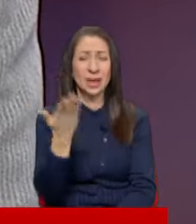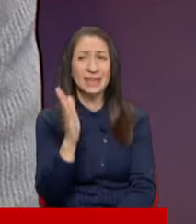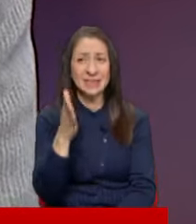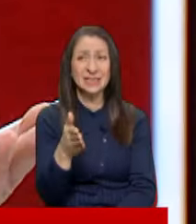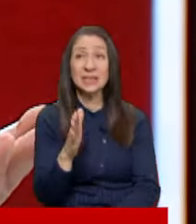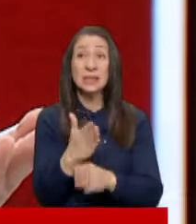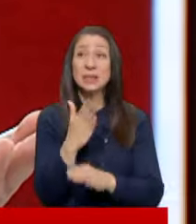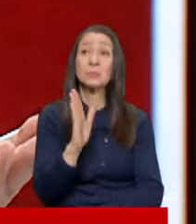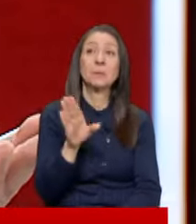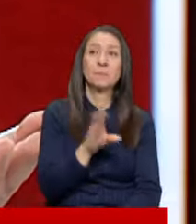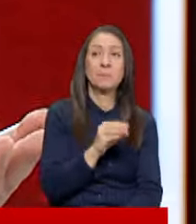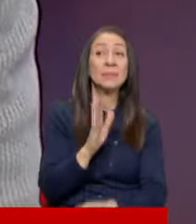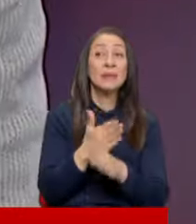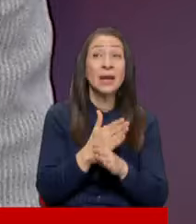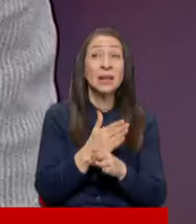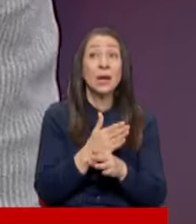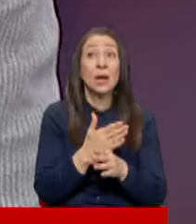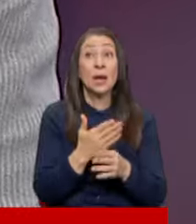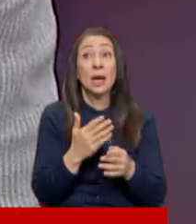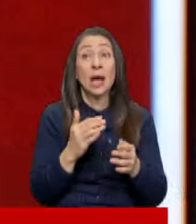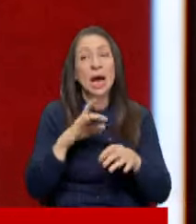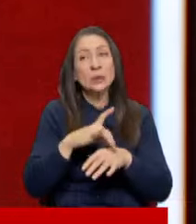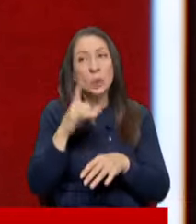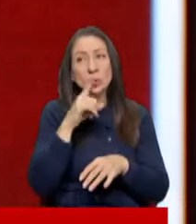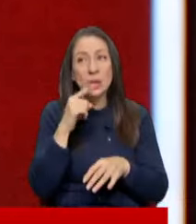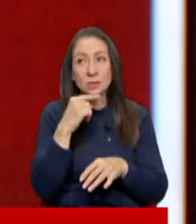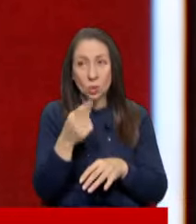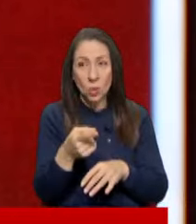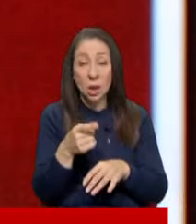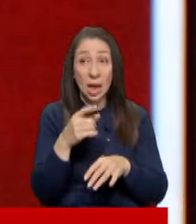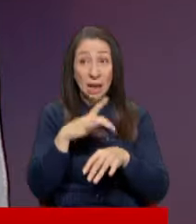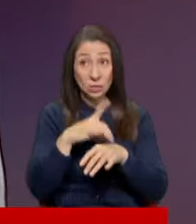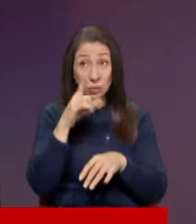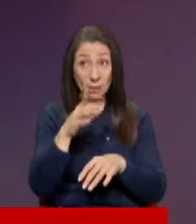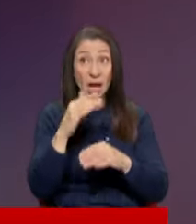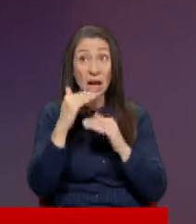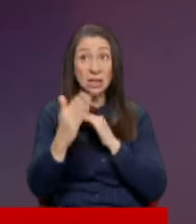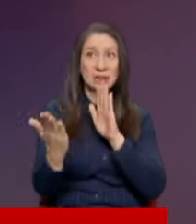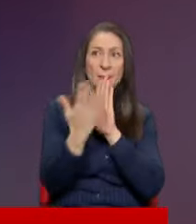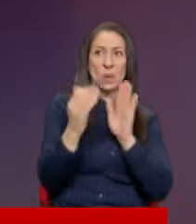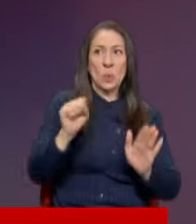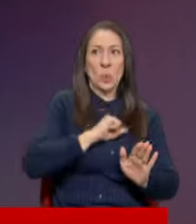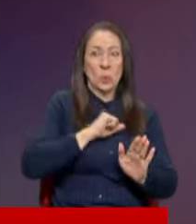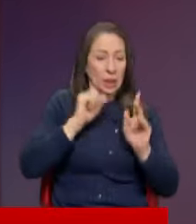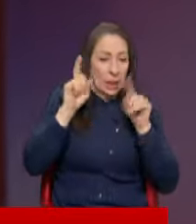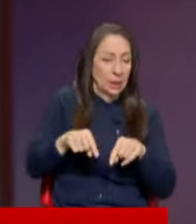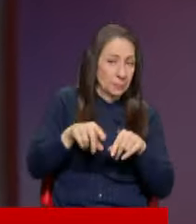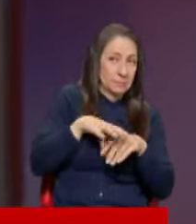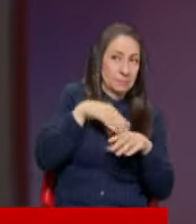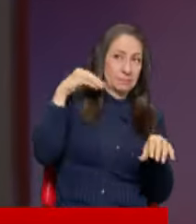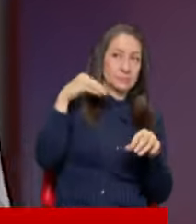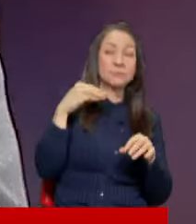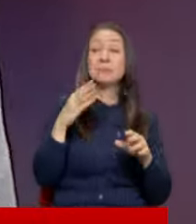zam g Olabilir niye gitmediniz işte Rahatsızlığın nedeniyle diyor rahatsızlık nedeniyle mi gitmedi halkın tepkisinden mi korktular bunu görmek